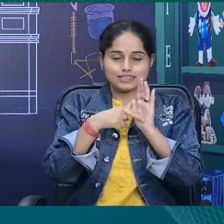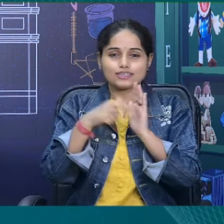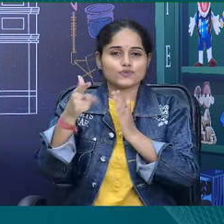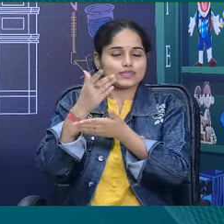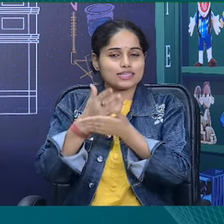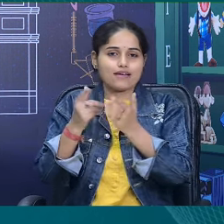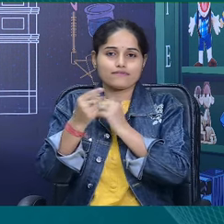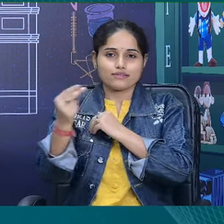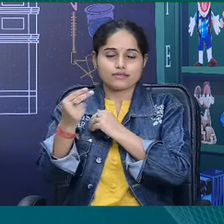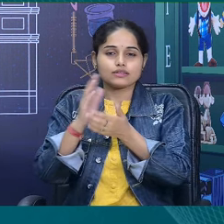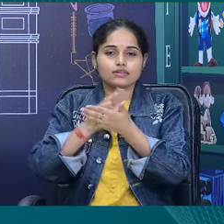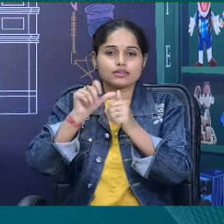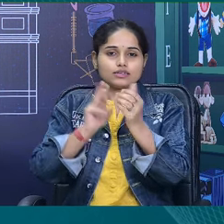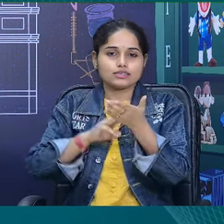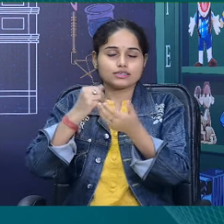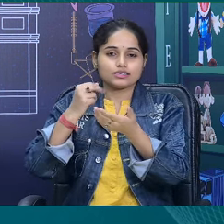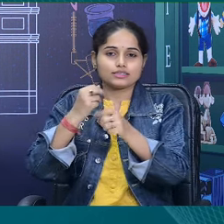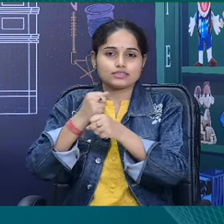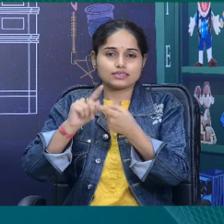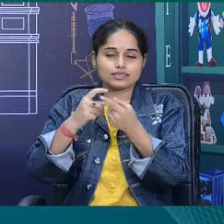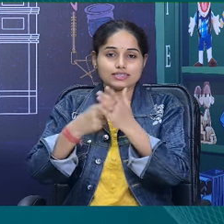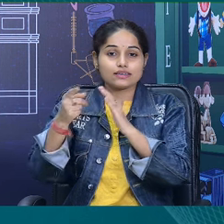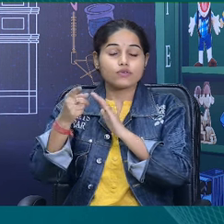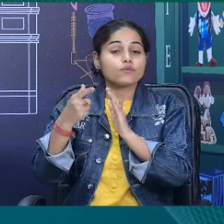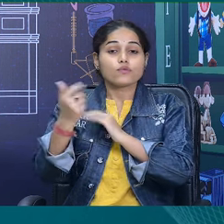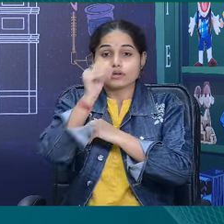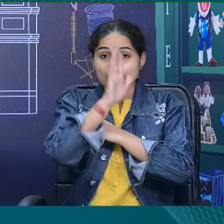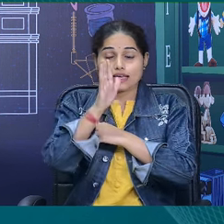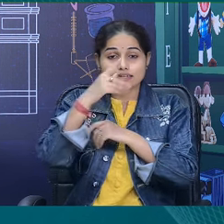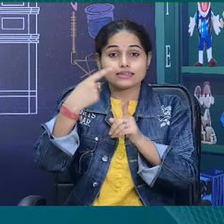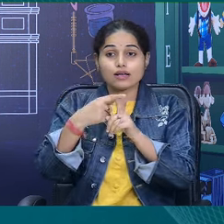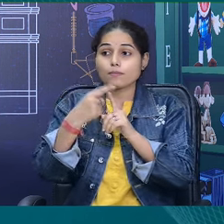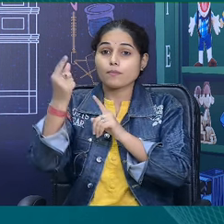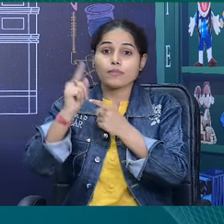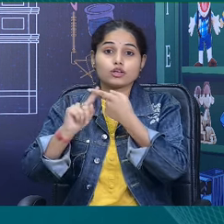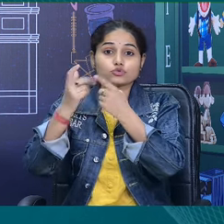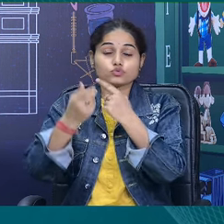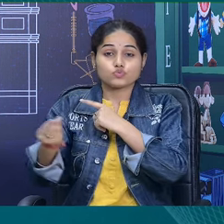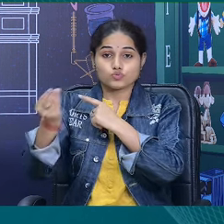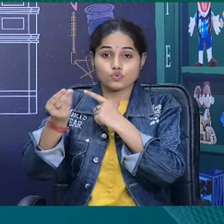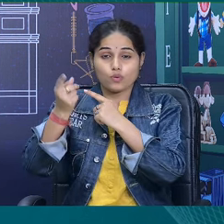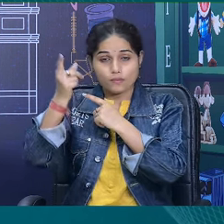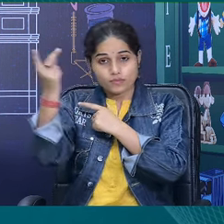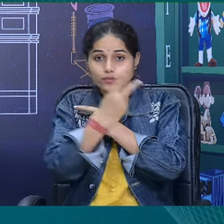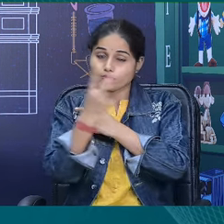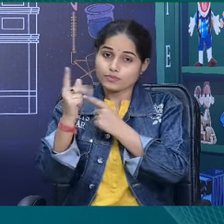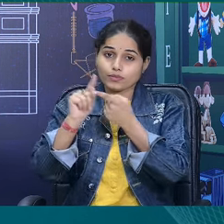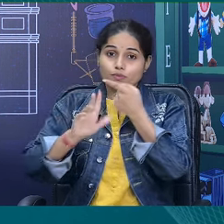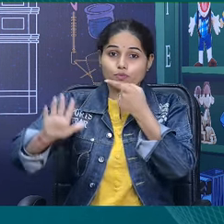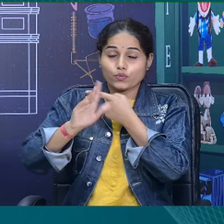इनकॉरपोरेट दी इंडियन आर्ट फॉर्म एंड द यूरोपियन आर्ट फॉर्म तो इनके आर्ट फॉर्म्स में आपको दोनों का एक